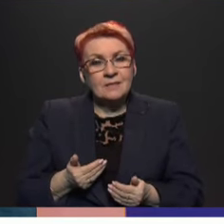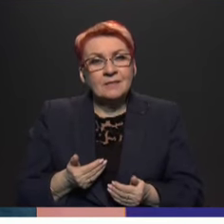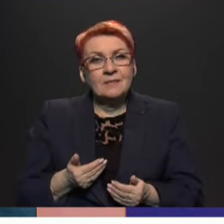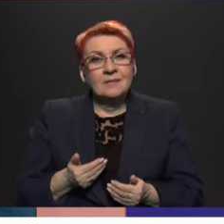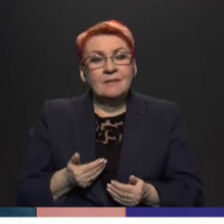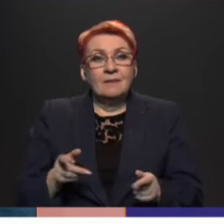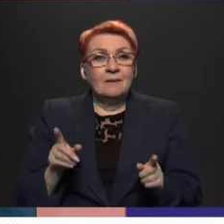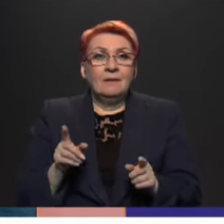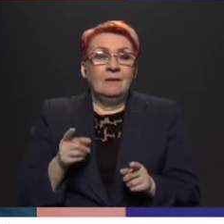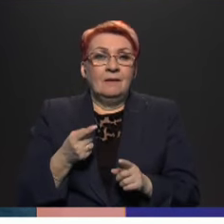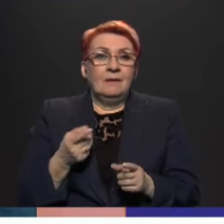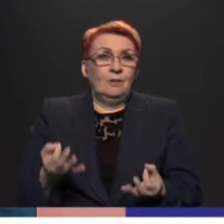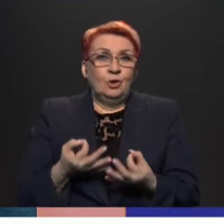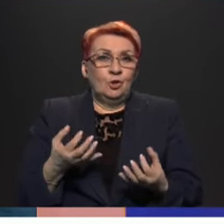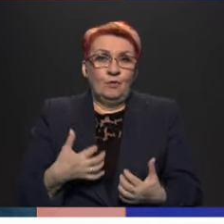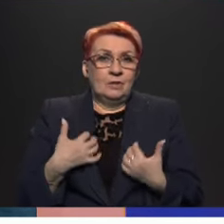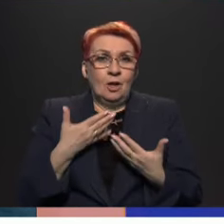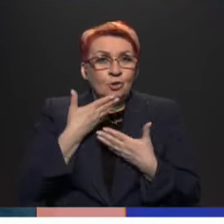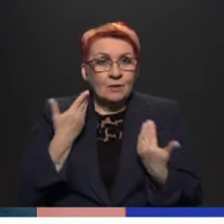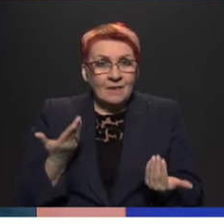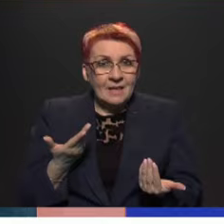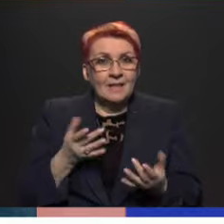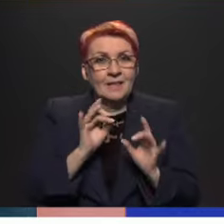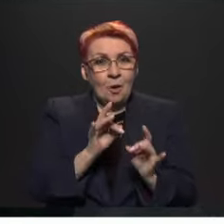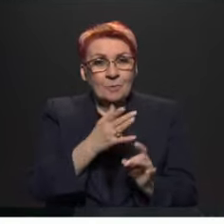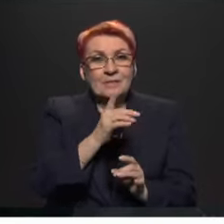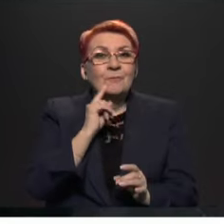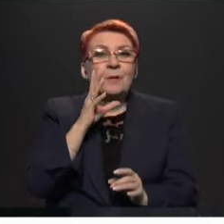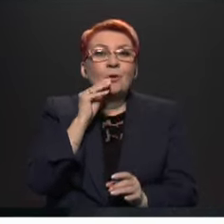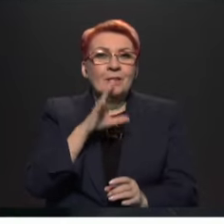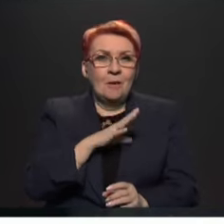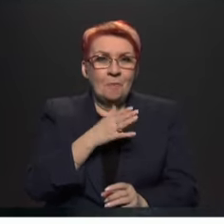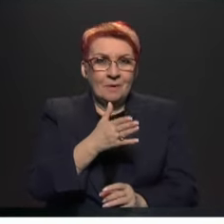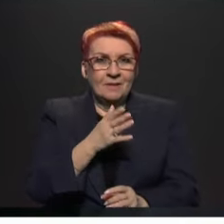этом нет ничего страшного, нет ничего предосудительного. И действительно...